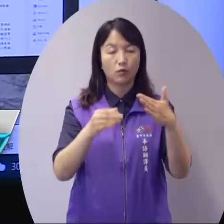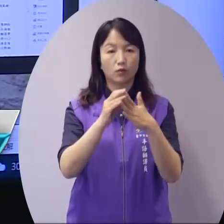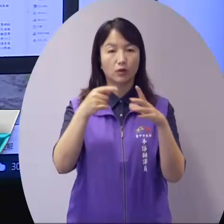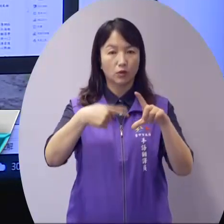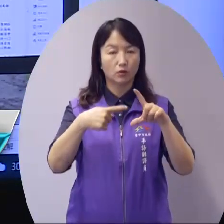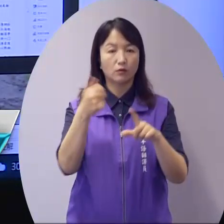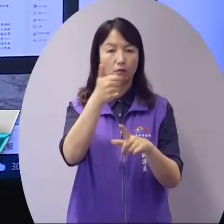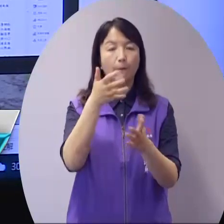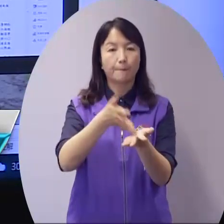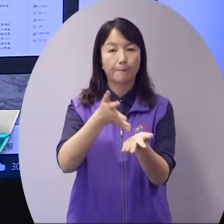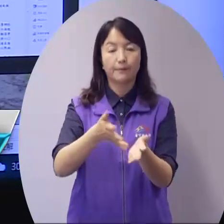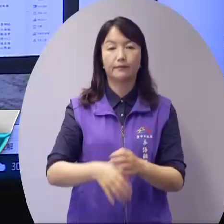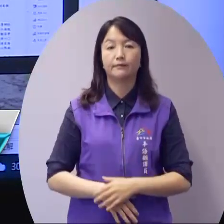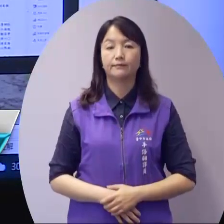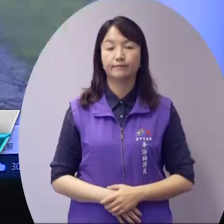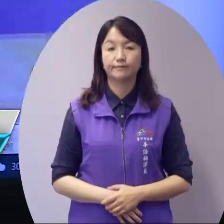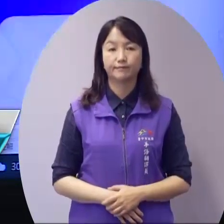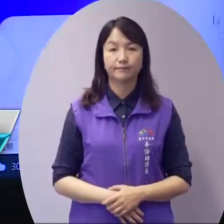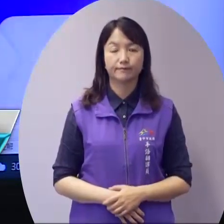局长报告。